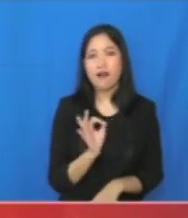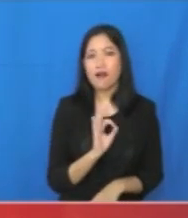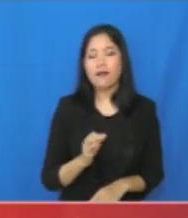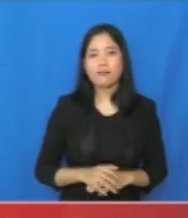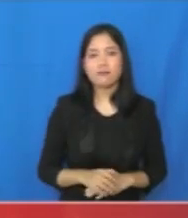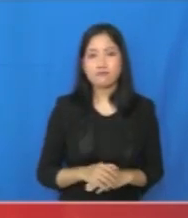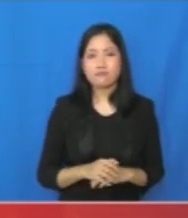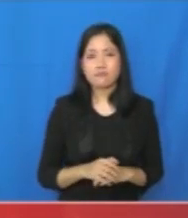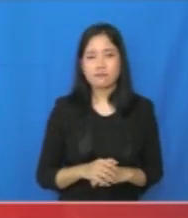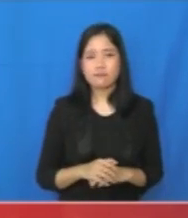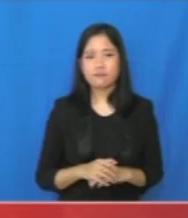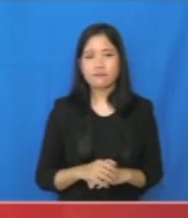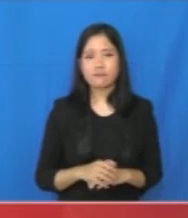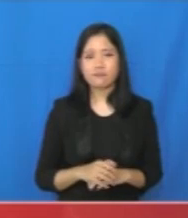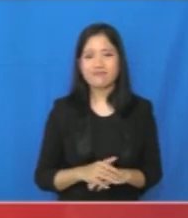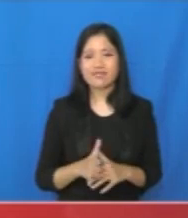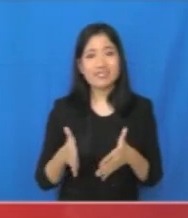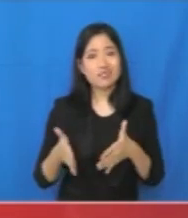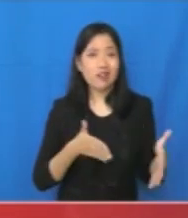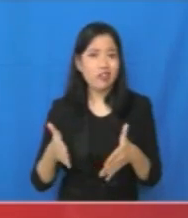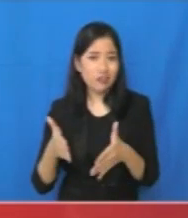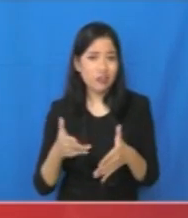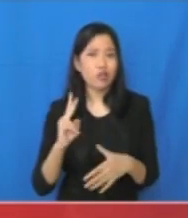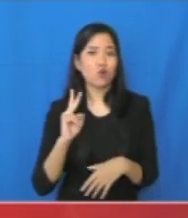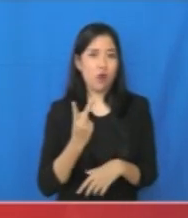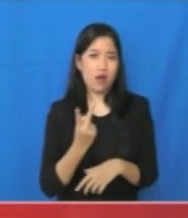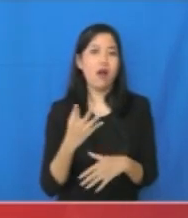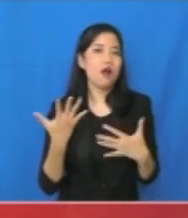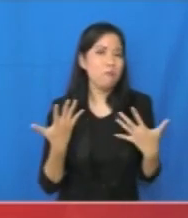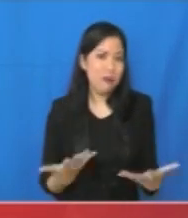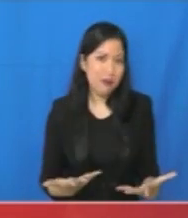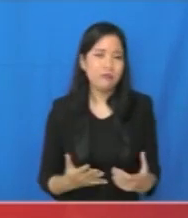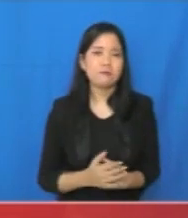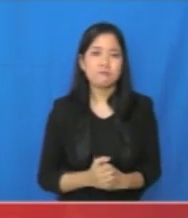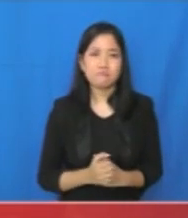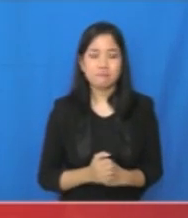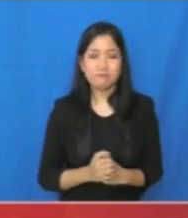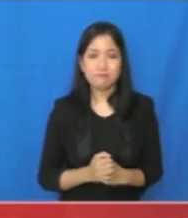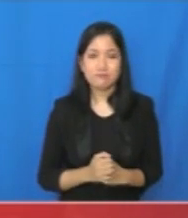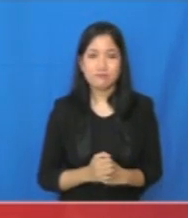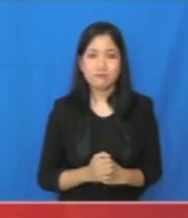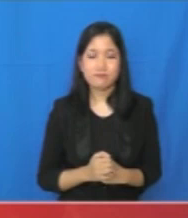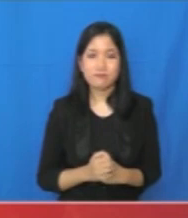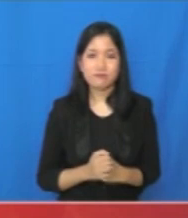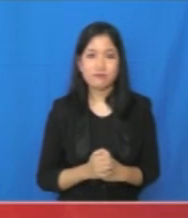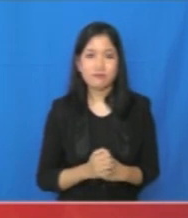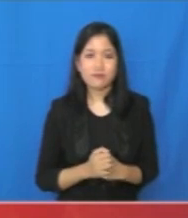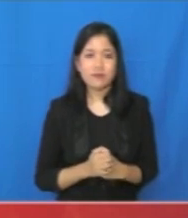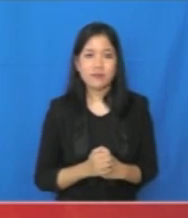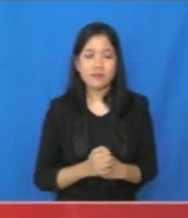ini strategi yang kedua yang dilaksanakan adalah melakukan penelusuran